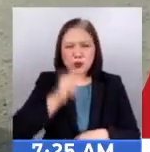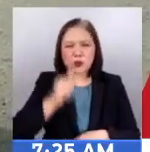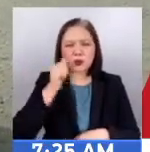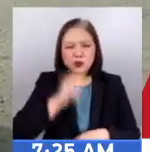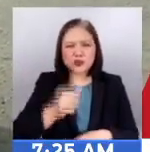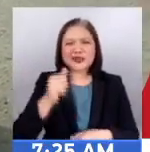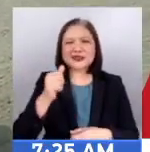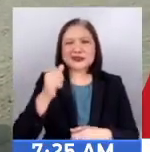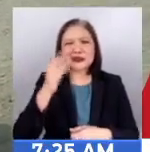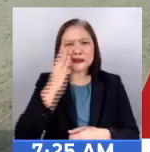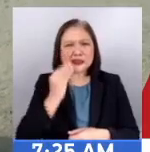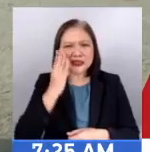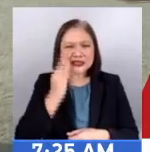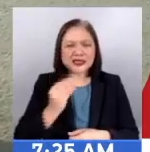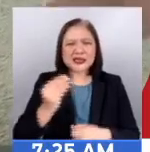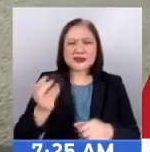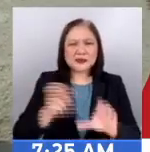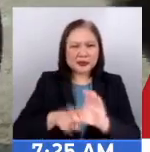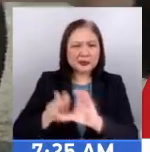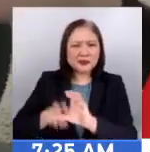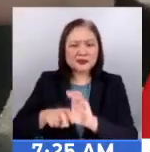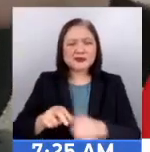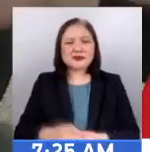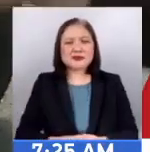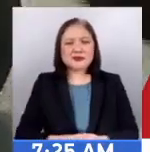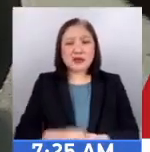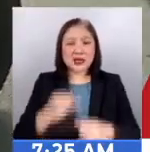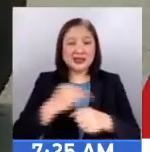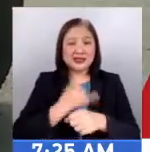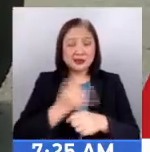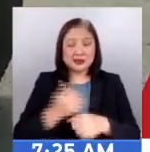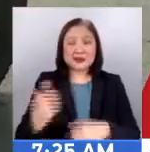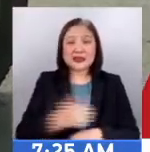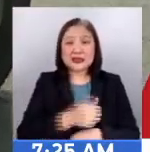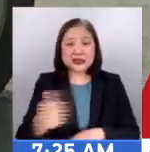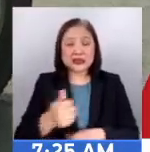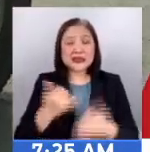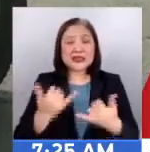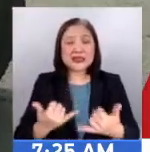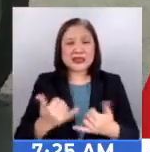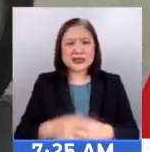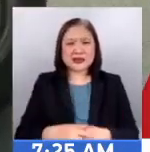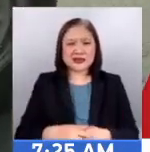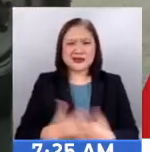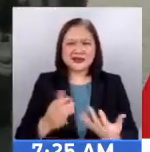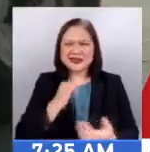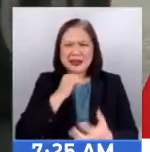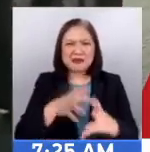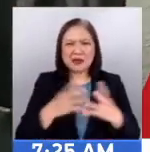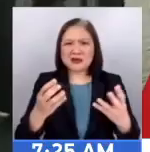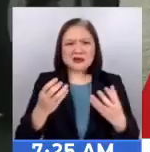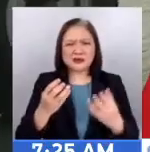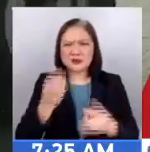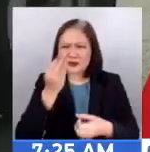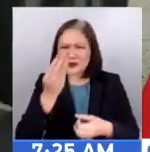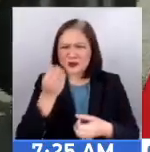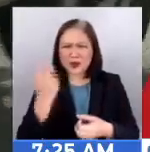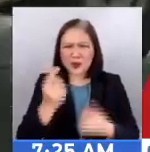mga commuters. So, siyempre, yung ating mga jeep naman na bumabiyahe ngayon, hindi rin ganun karami, ha, kung ikukumpara daw ito sa